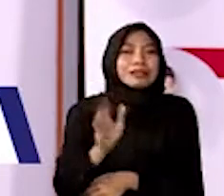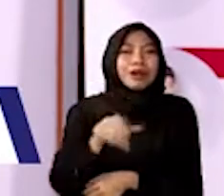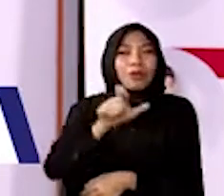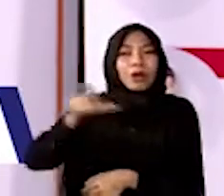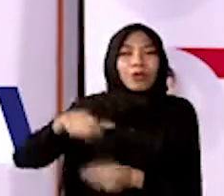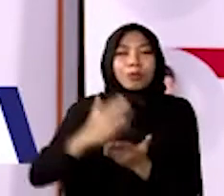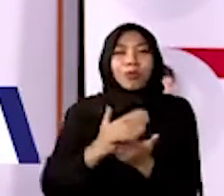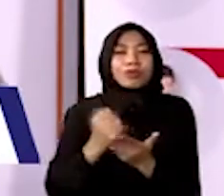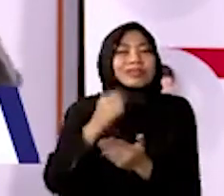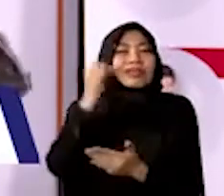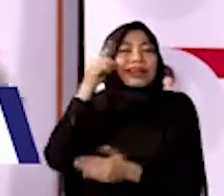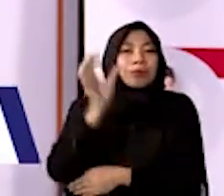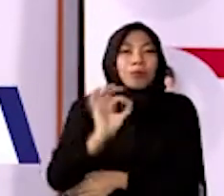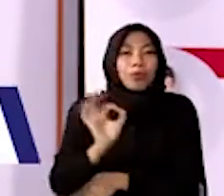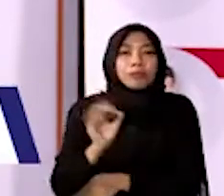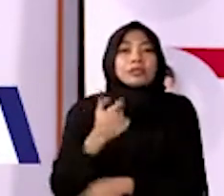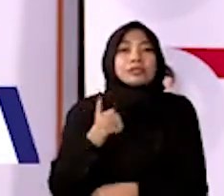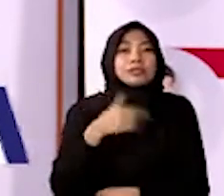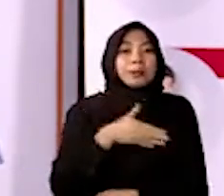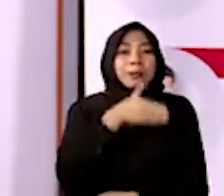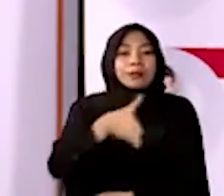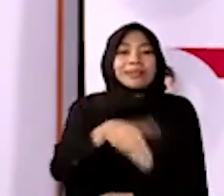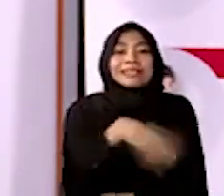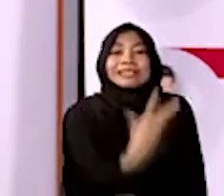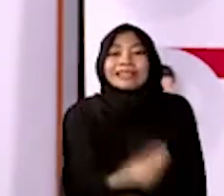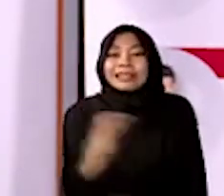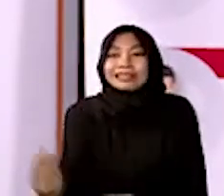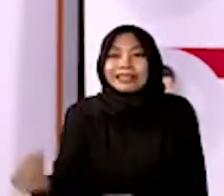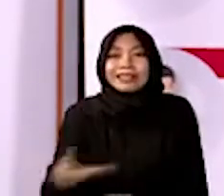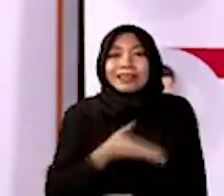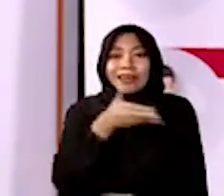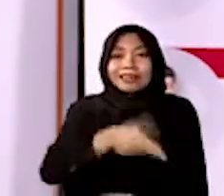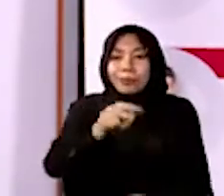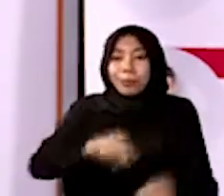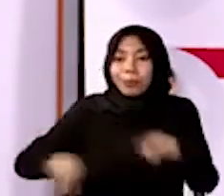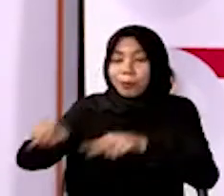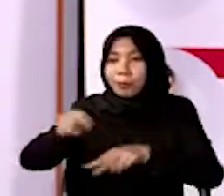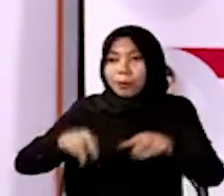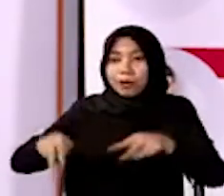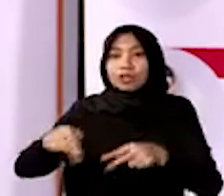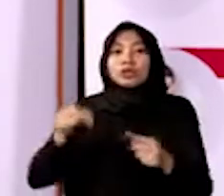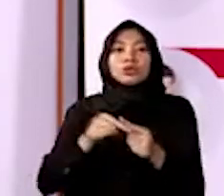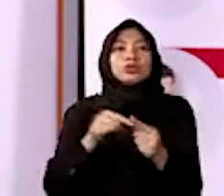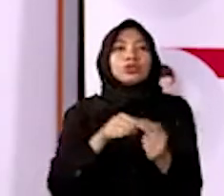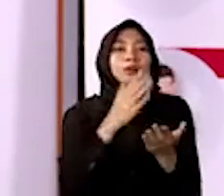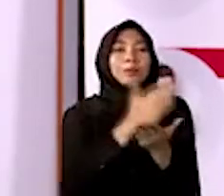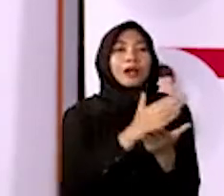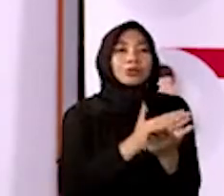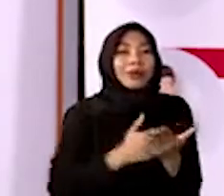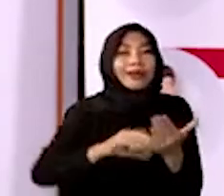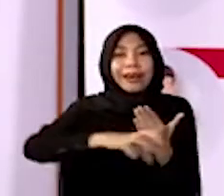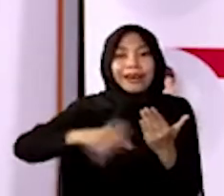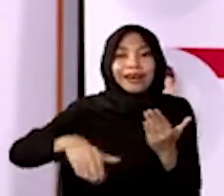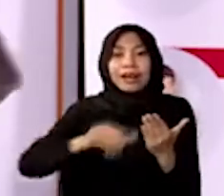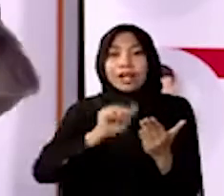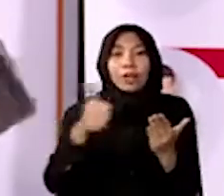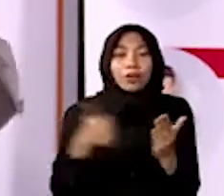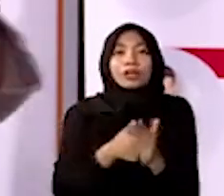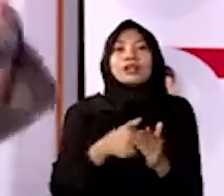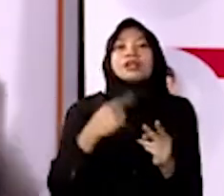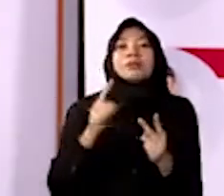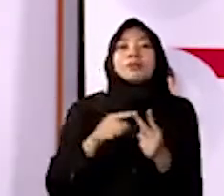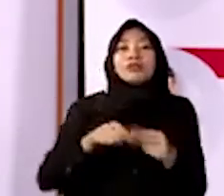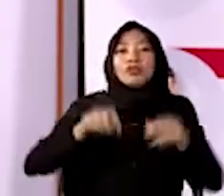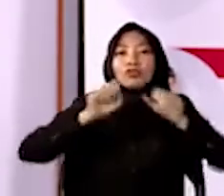itu sampai ke desa-desa ini salah satunya di samping kita menegakkan perkada Perda juga kita ingin